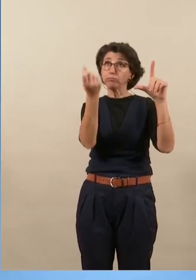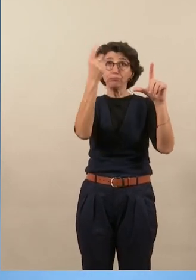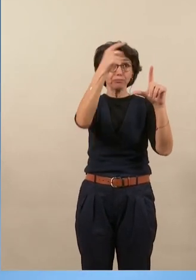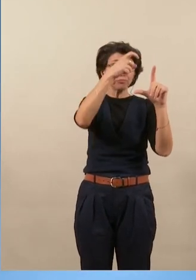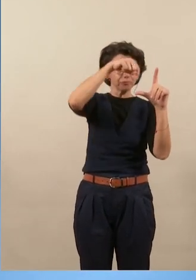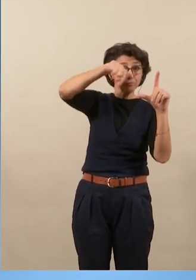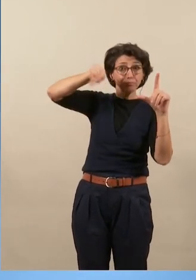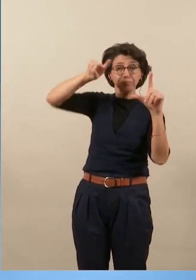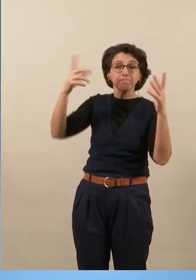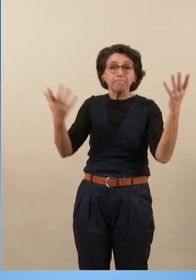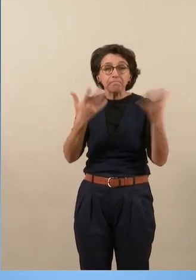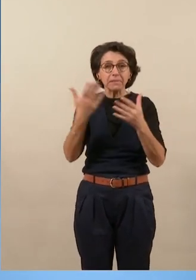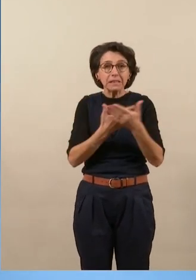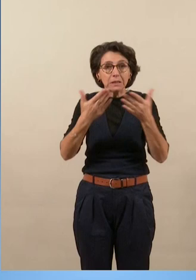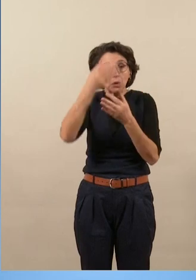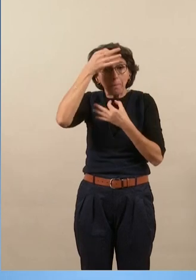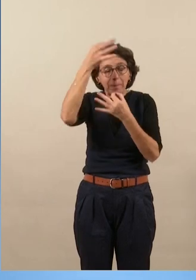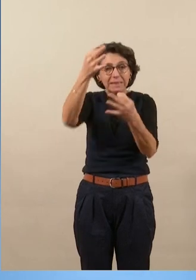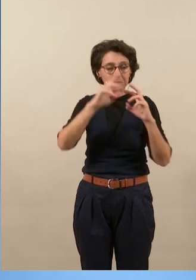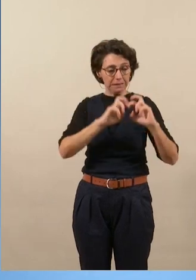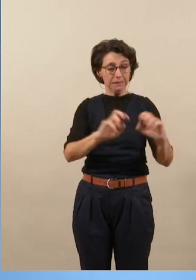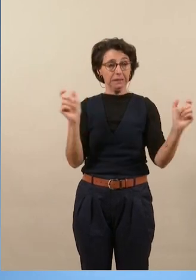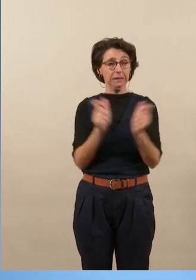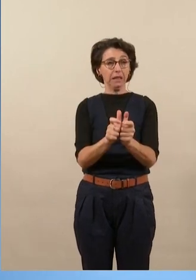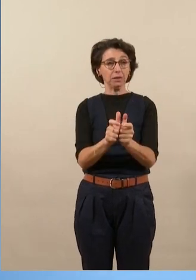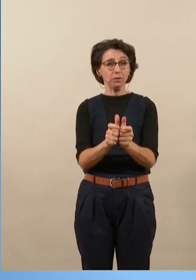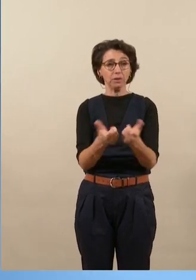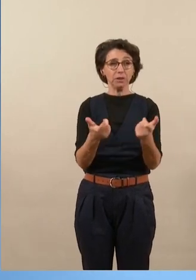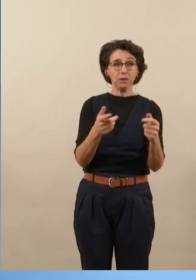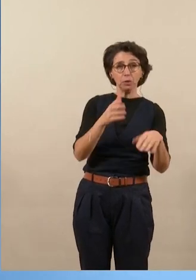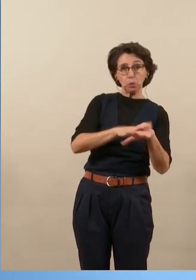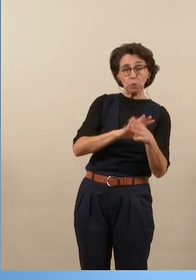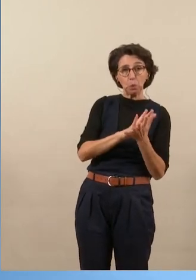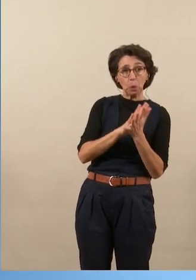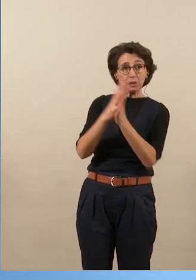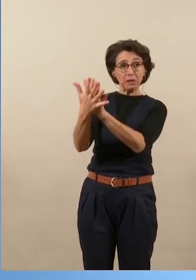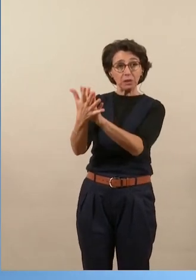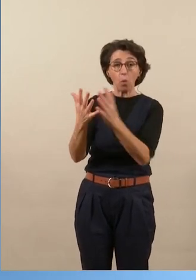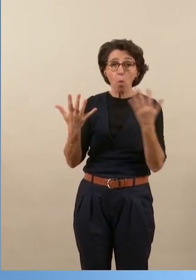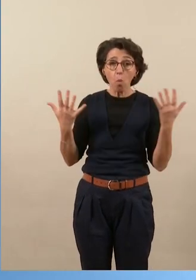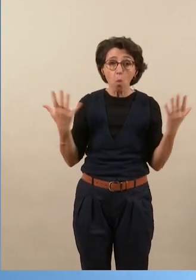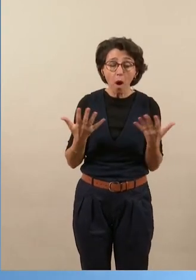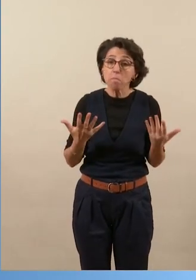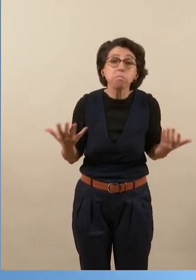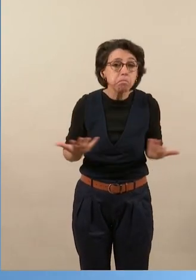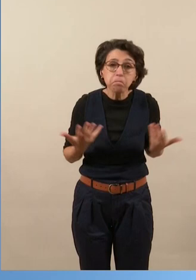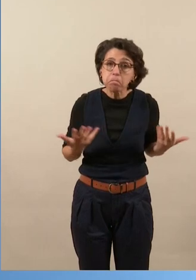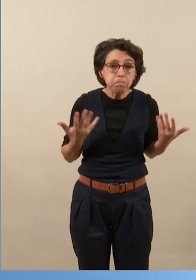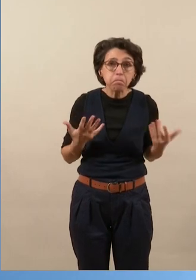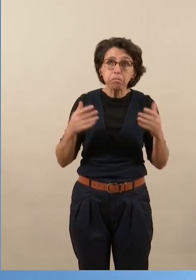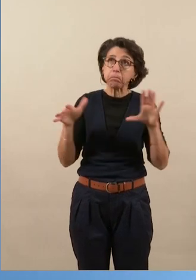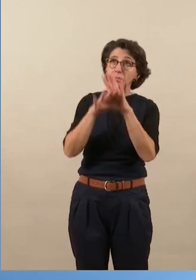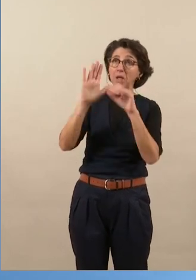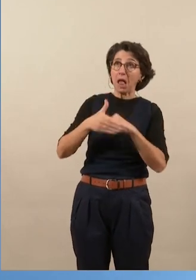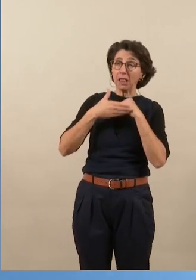lieux de la et le diagnostic en matière de transition quels sont les problèmes non résolus à ce